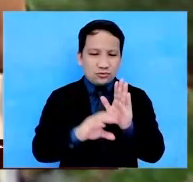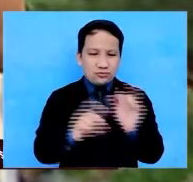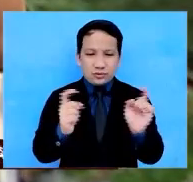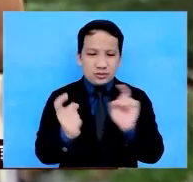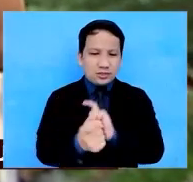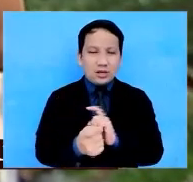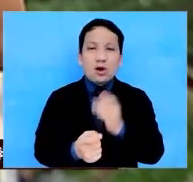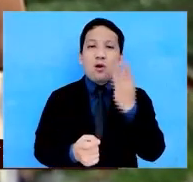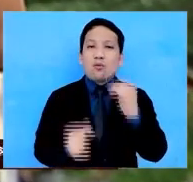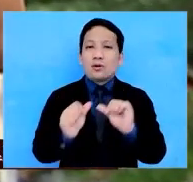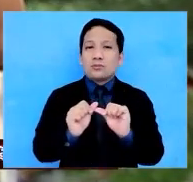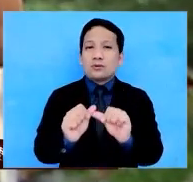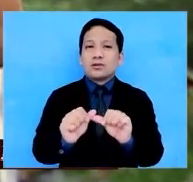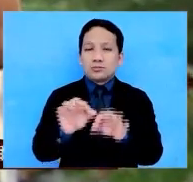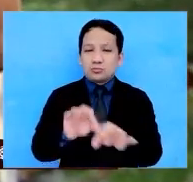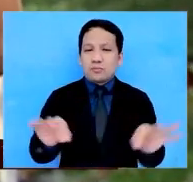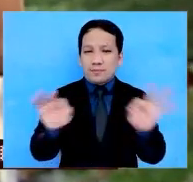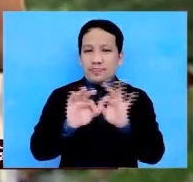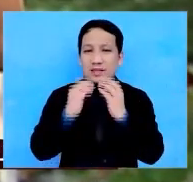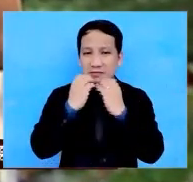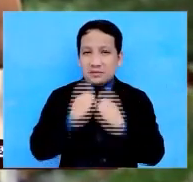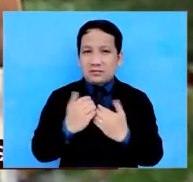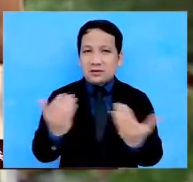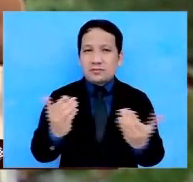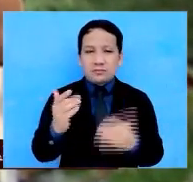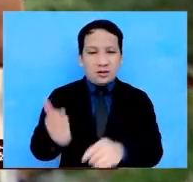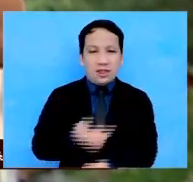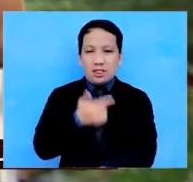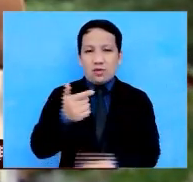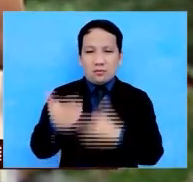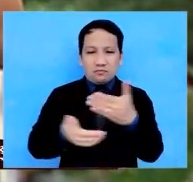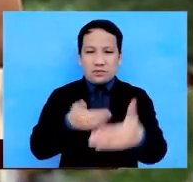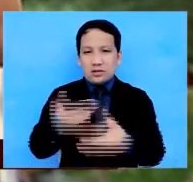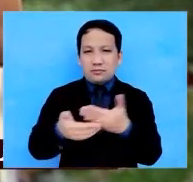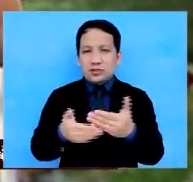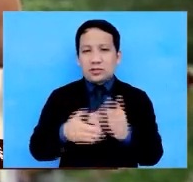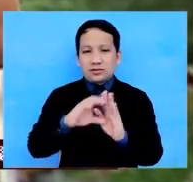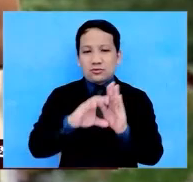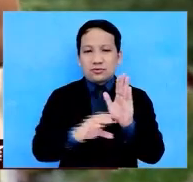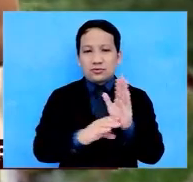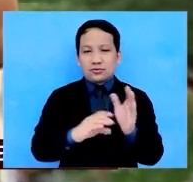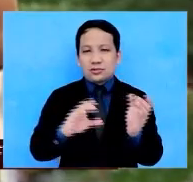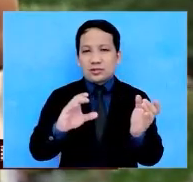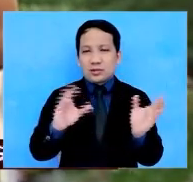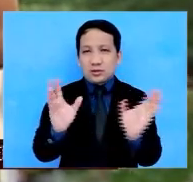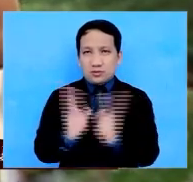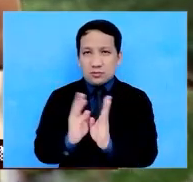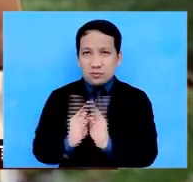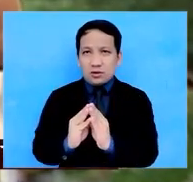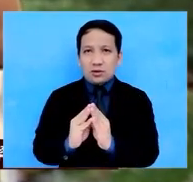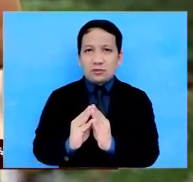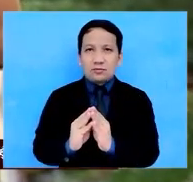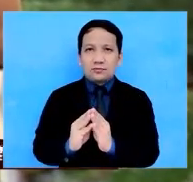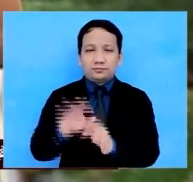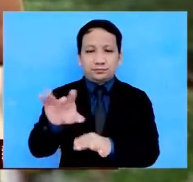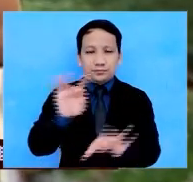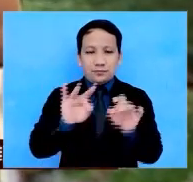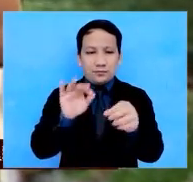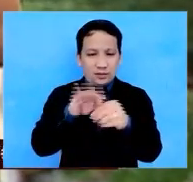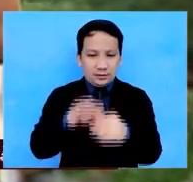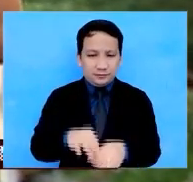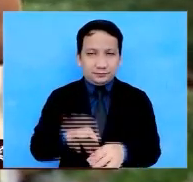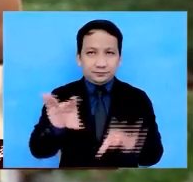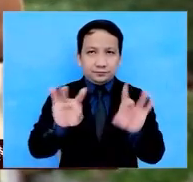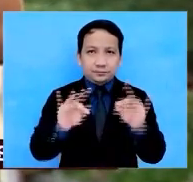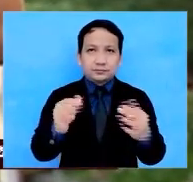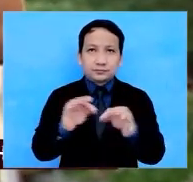na mas magastos o kaya mas matagal ang proseso ng Constitutional Convention dahil maghahalal pa ng mga delegado. Ang